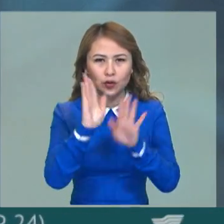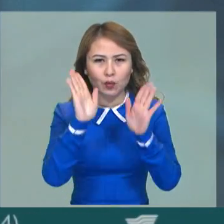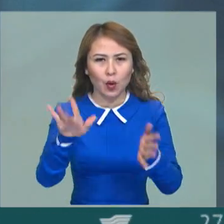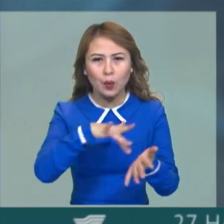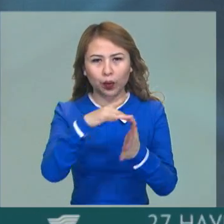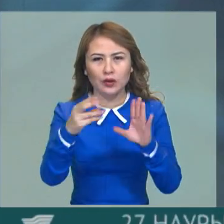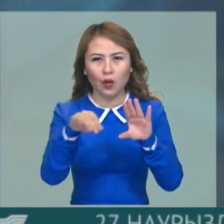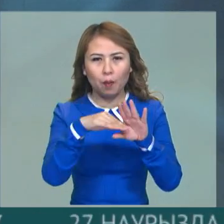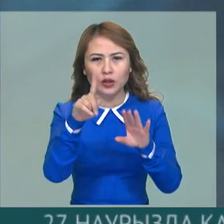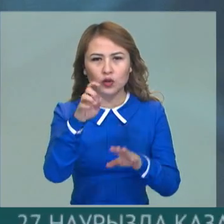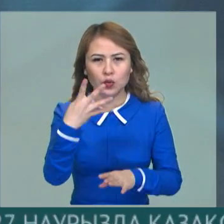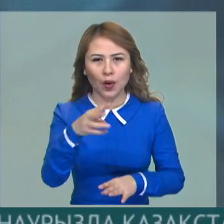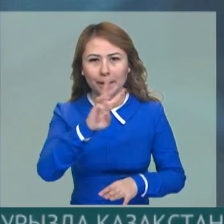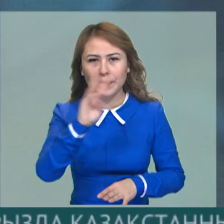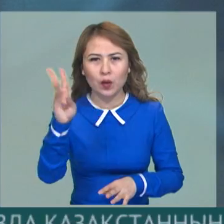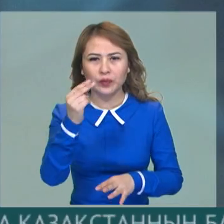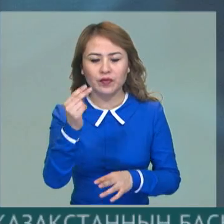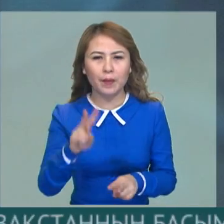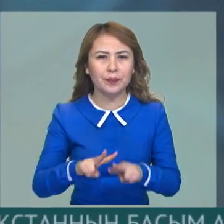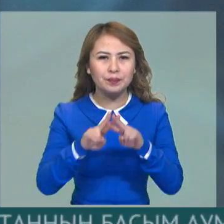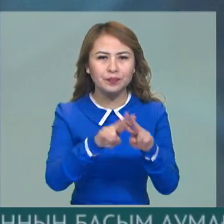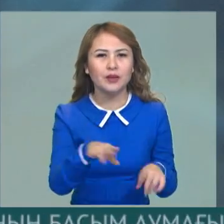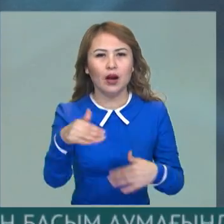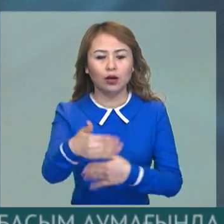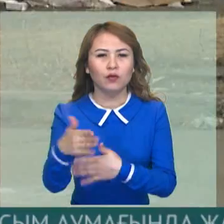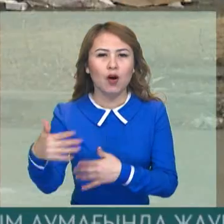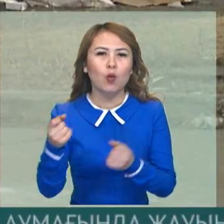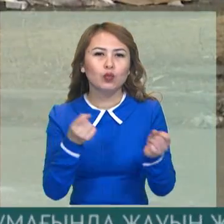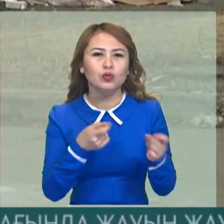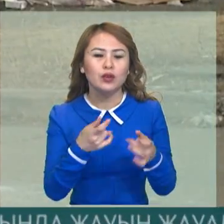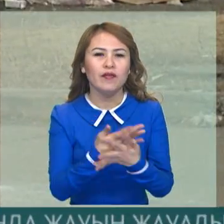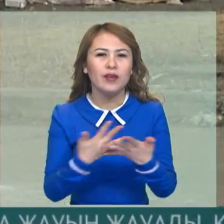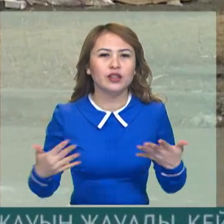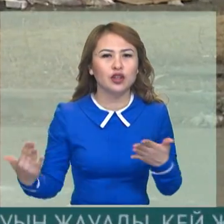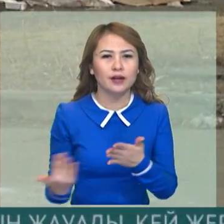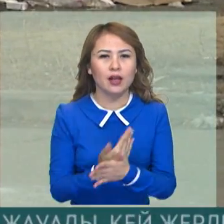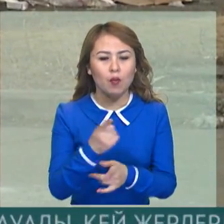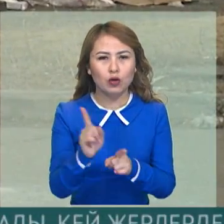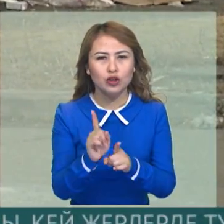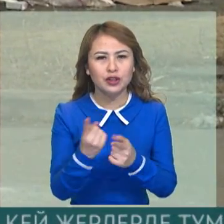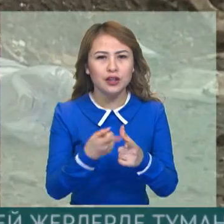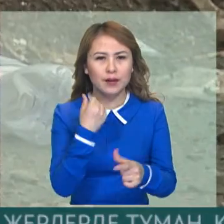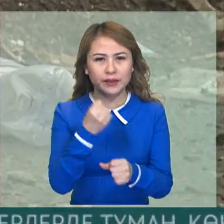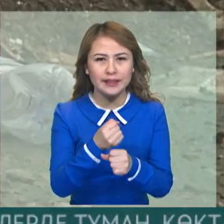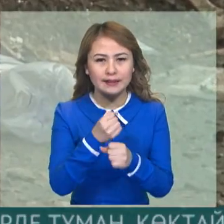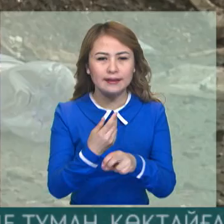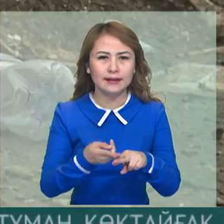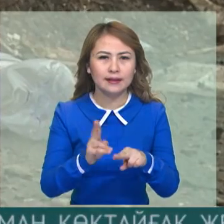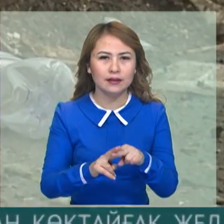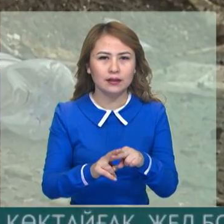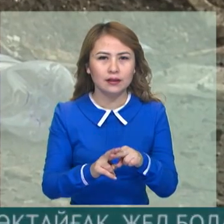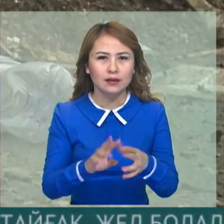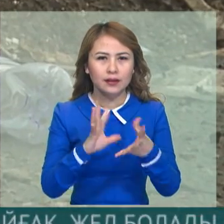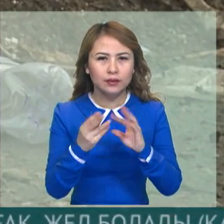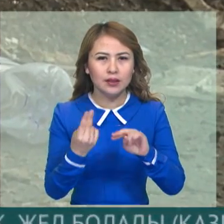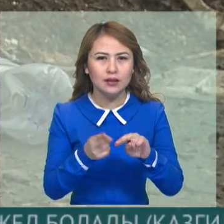қалалық бюджеттен 140 миллион теңге бөлінді. Қоқыс жәшіктеріне арналған алаңқайлар енді жаңа талап бойынша жасалып, орналасатын